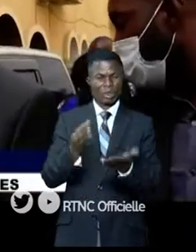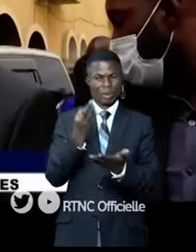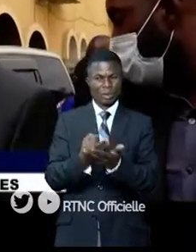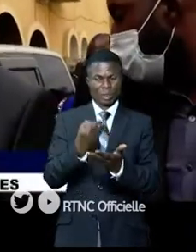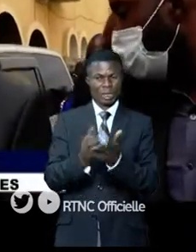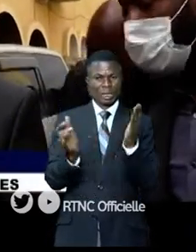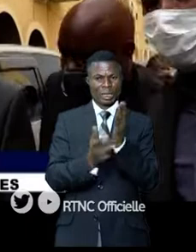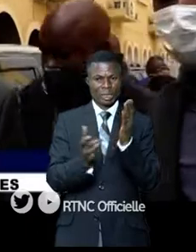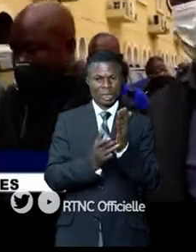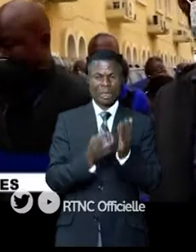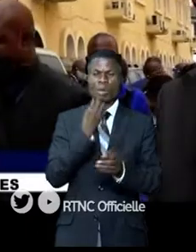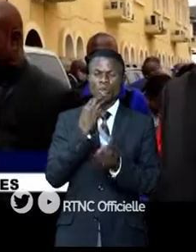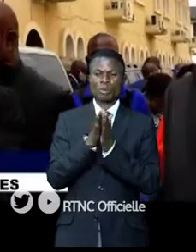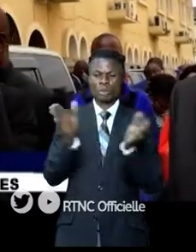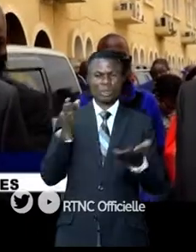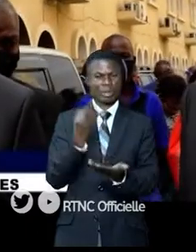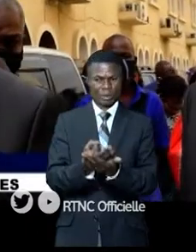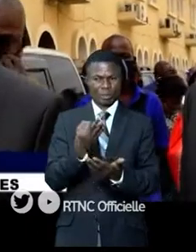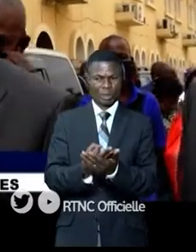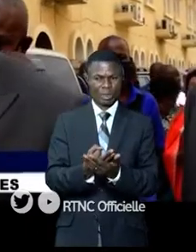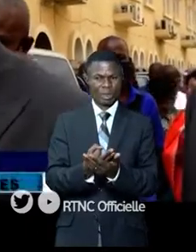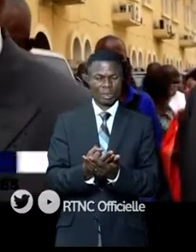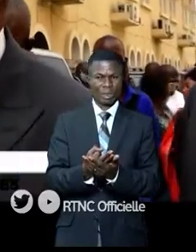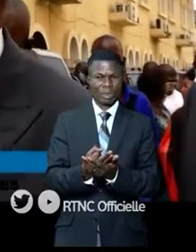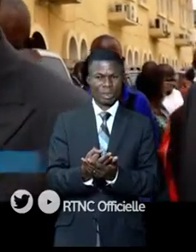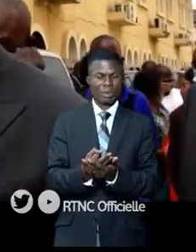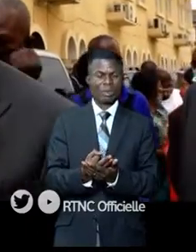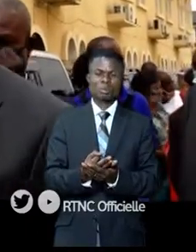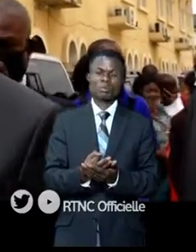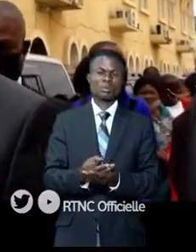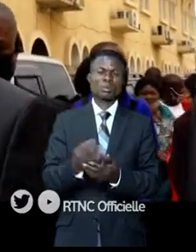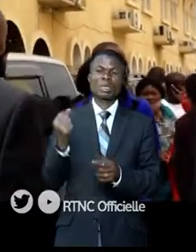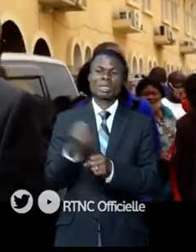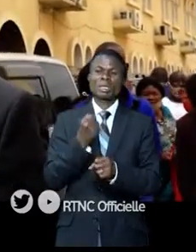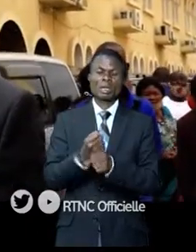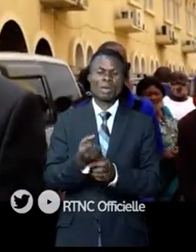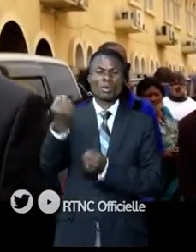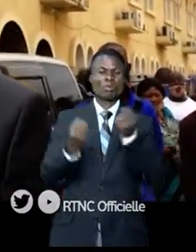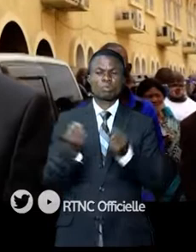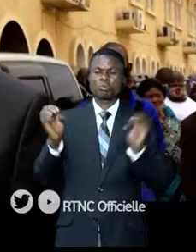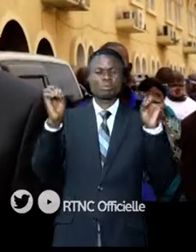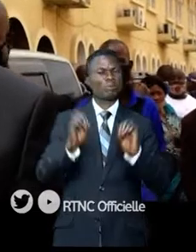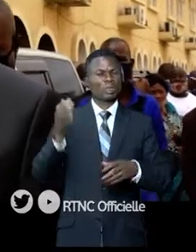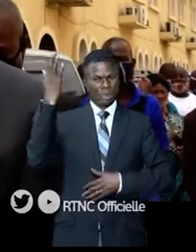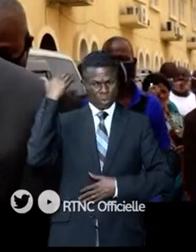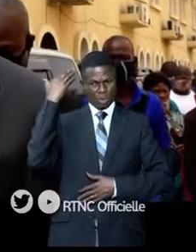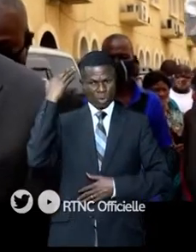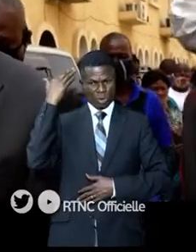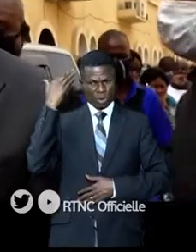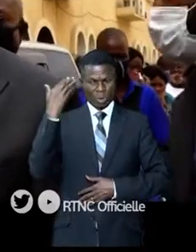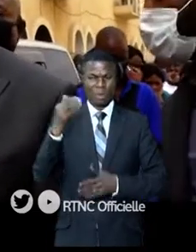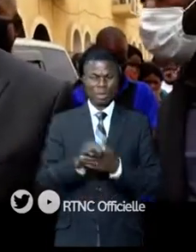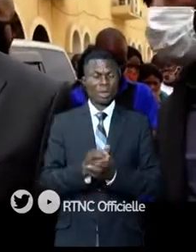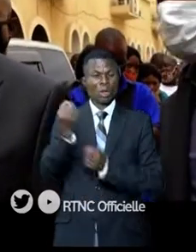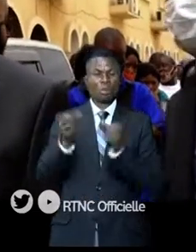et techniques de l'inspection générale des finances étaient dépourvus des moyens de locomotion. Donc il n'y a